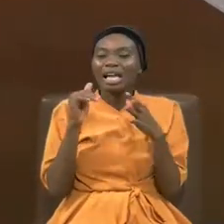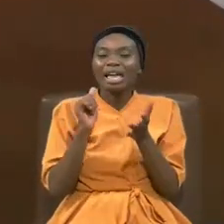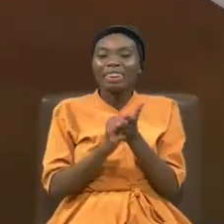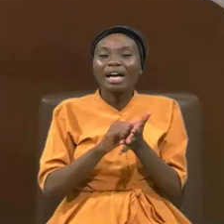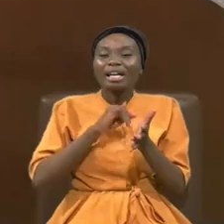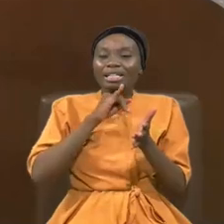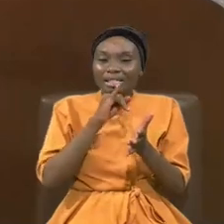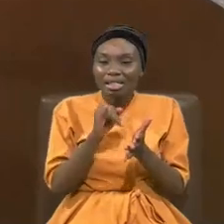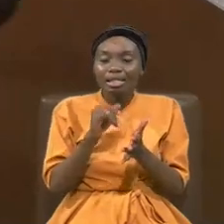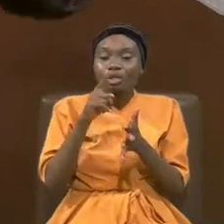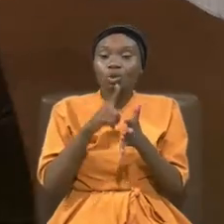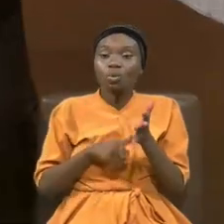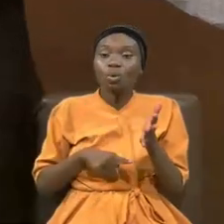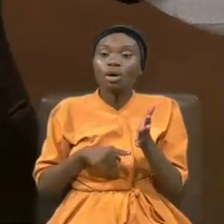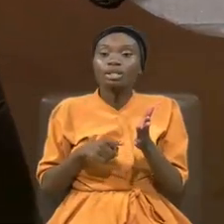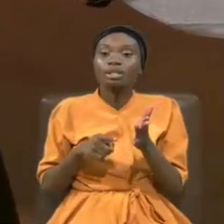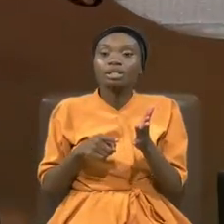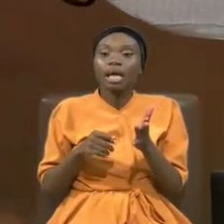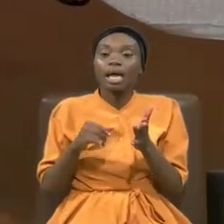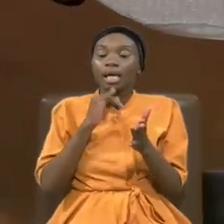à la vanité, c'est ce qui compte.